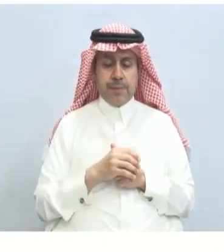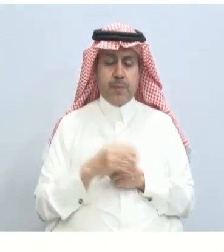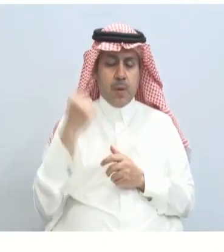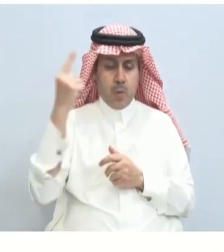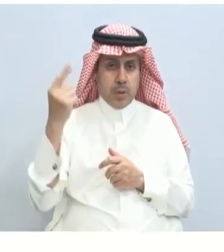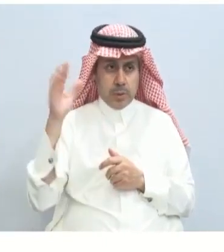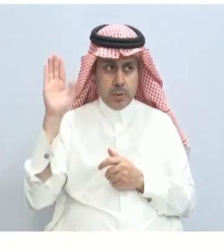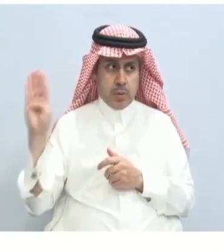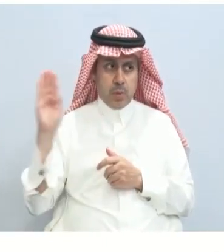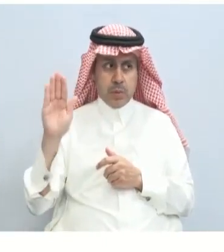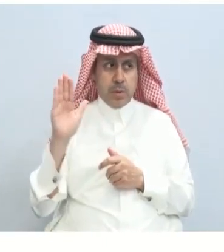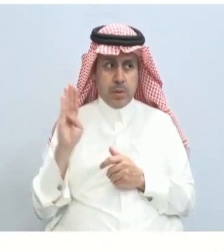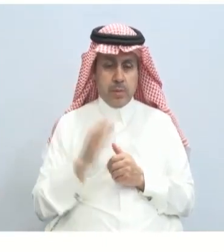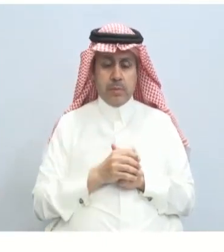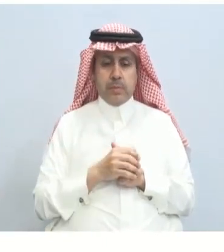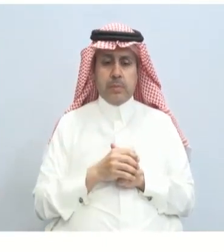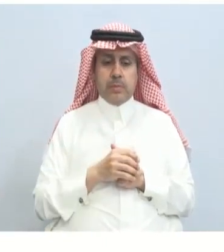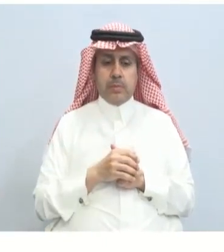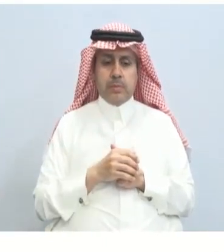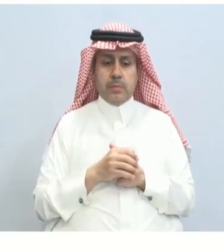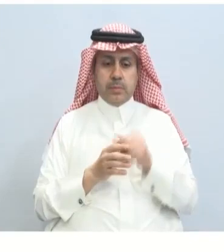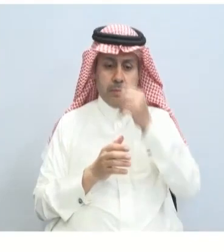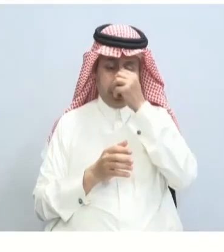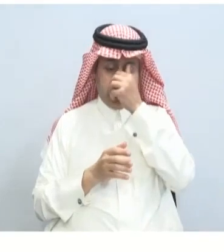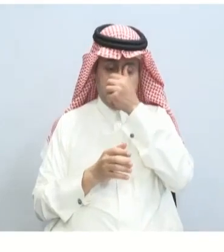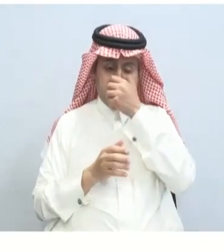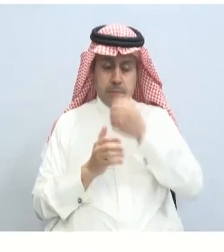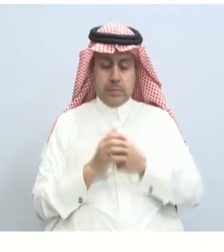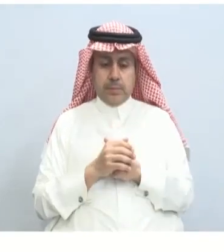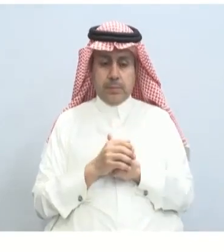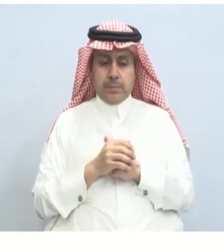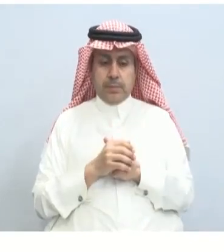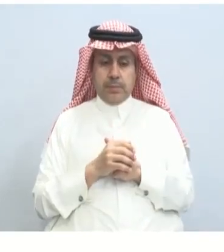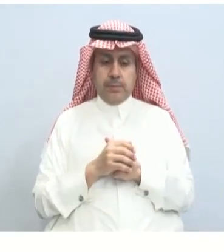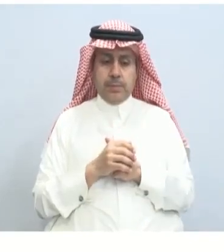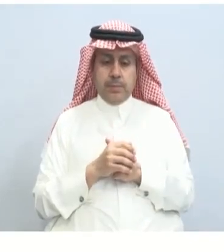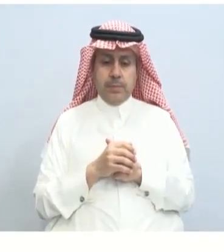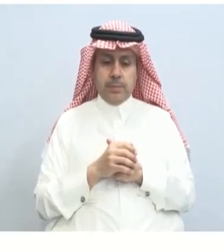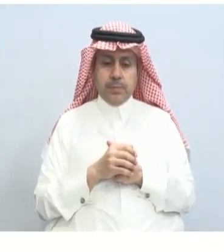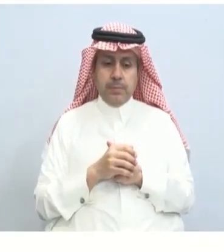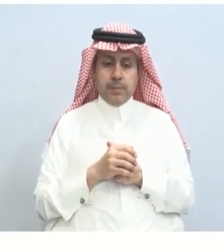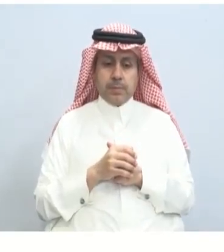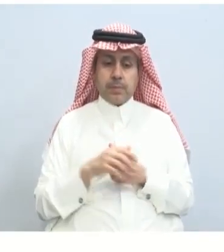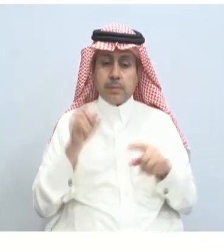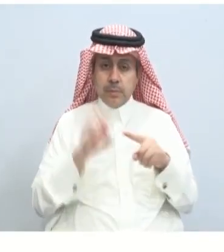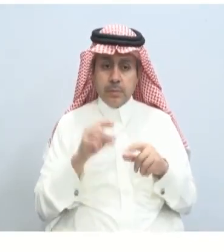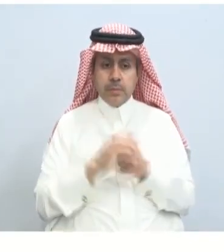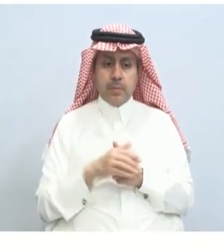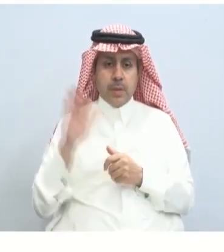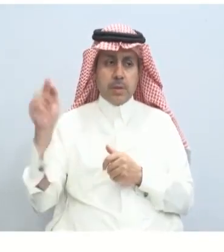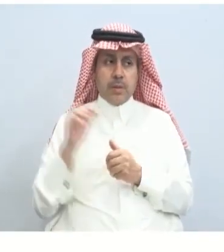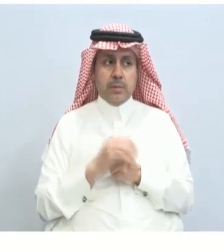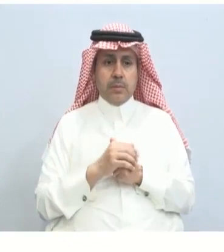على كوسيك تربيع ثيتا اذا قلنا ان الكوتان تربيع زائد واح تساوي كوسيك تربيع ثيتا مباشره هذا يعطيني ساين